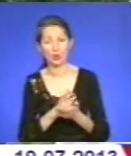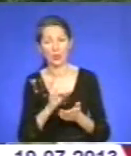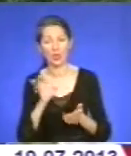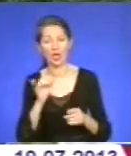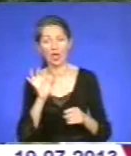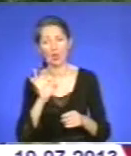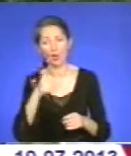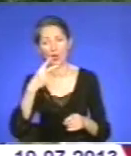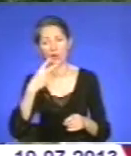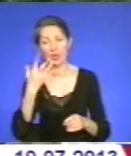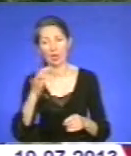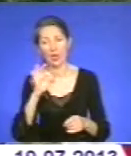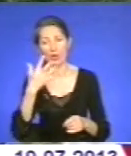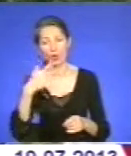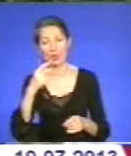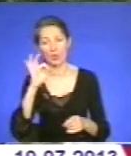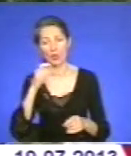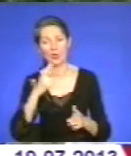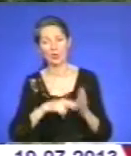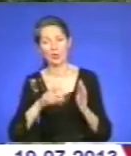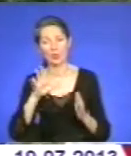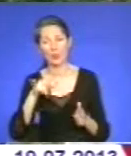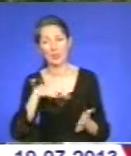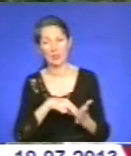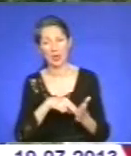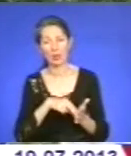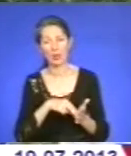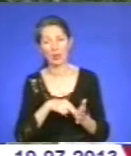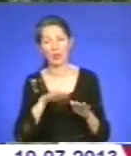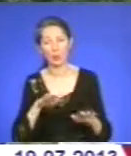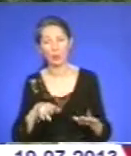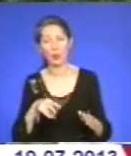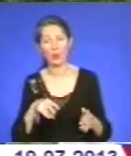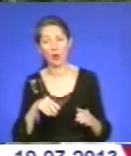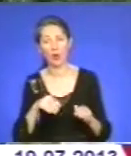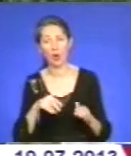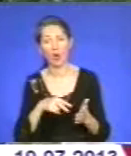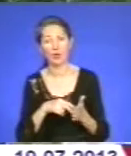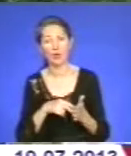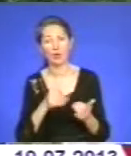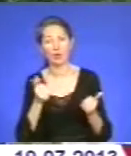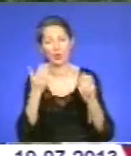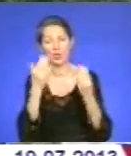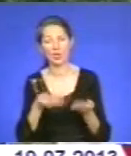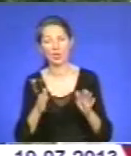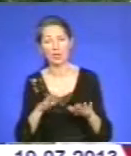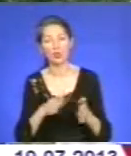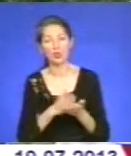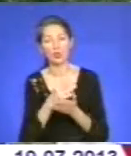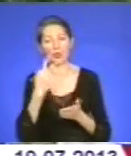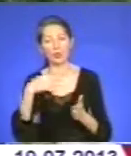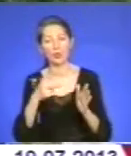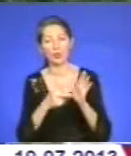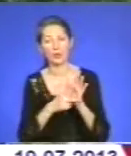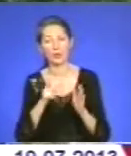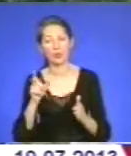на 0,25, 0,50, 0,75 ставки посадових окладів. На сьогоднішній день залишилося в службі 48